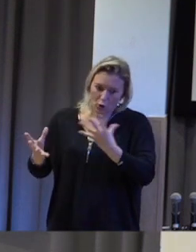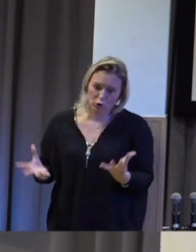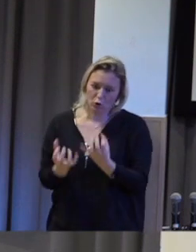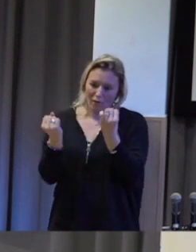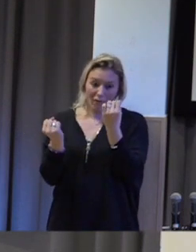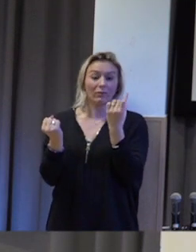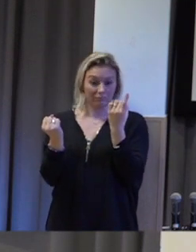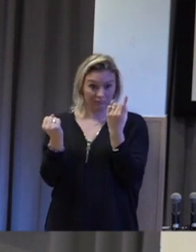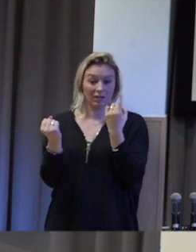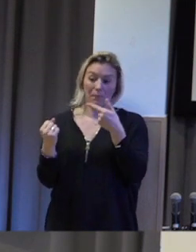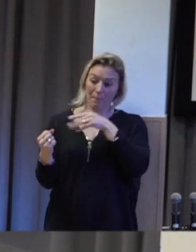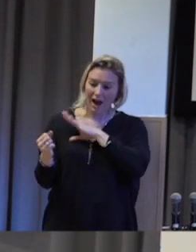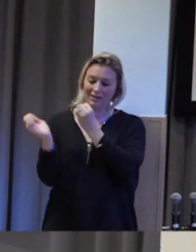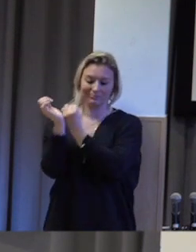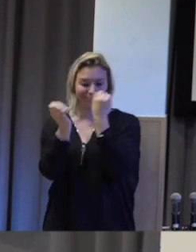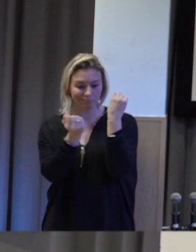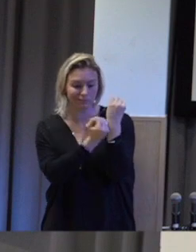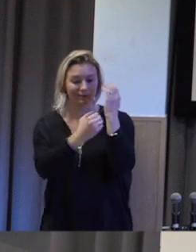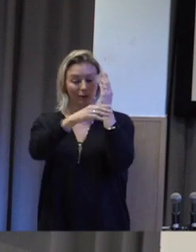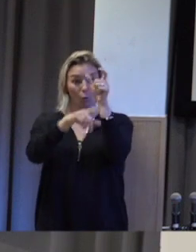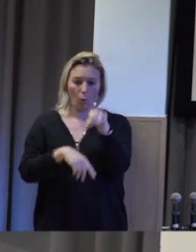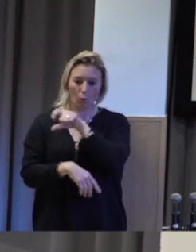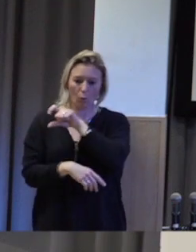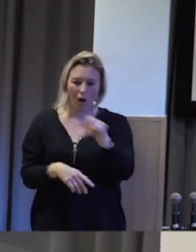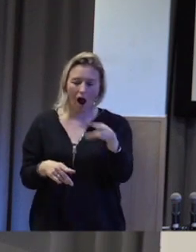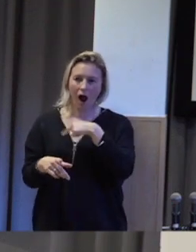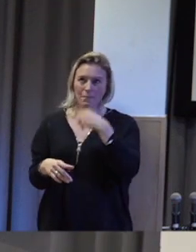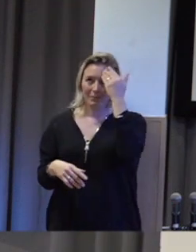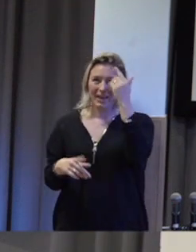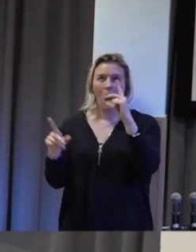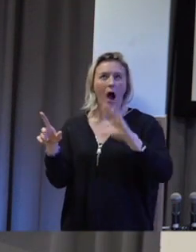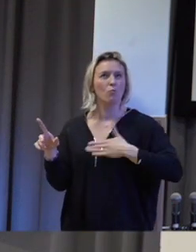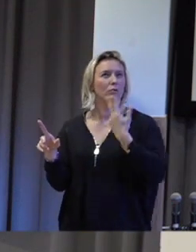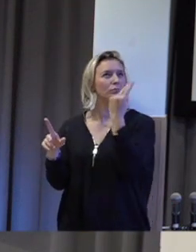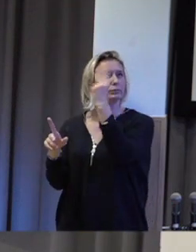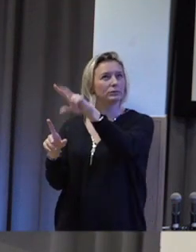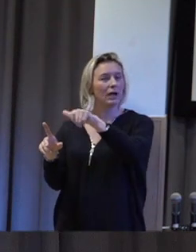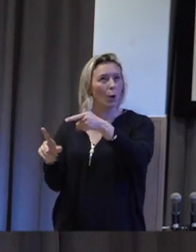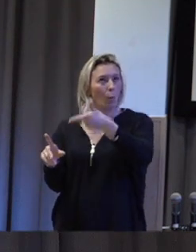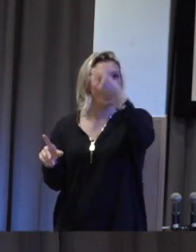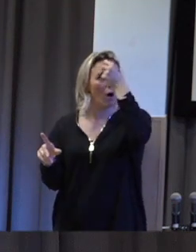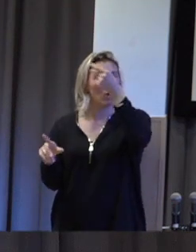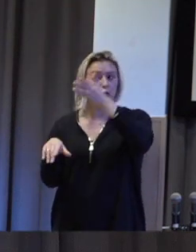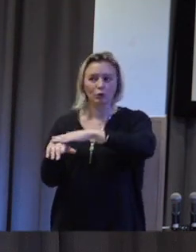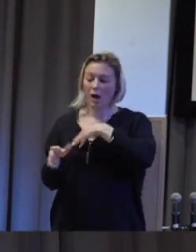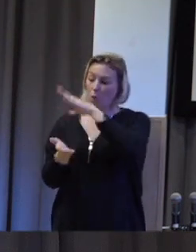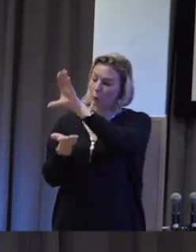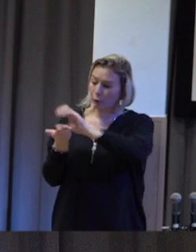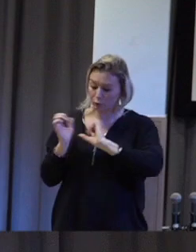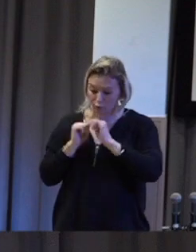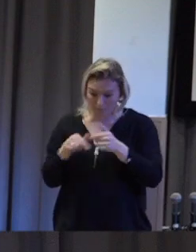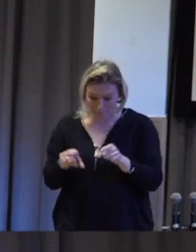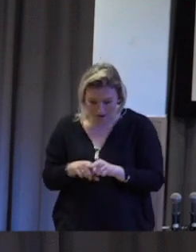croix. J'ai dit volontairement que l'on commence à entrer dans cette dimension de Dieu parce qu'il y a manifestement le